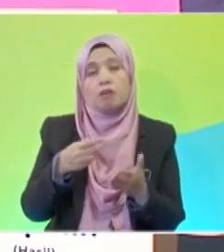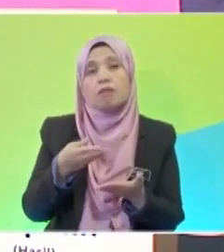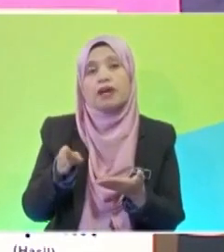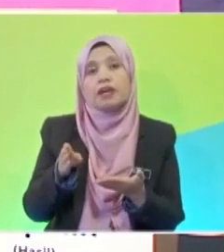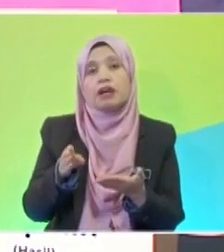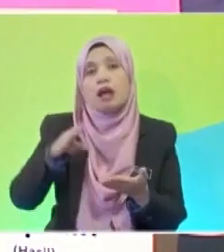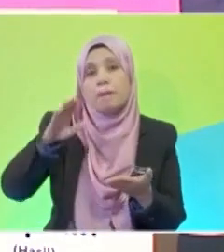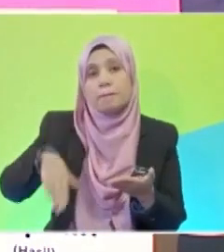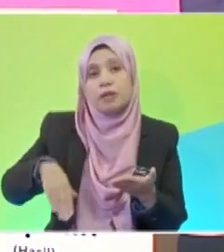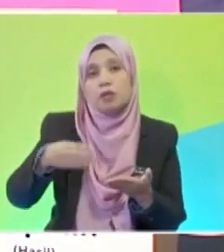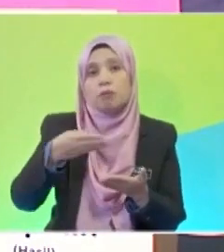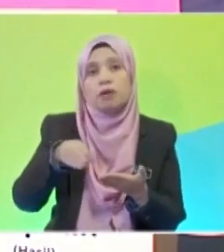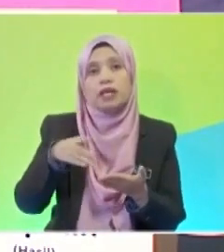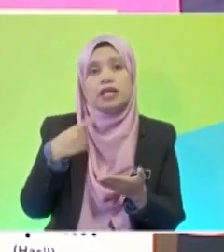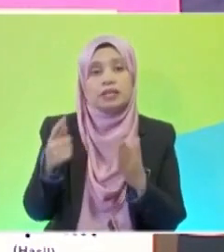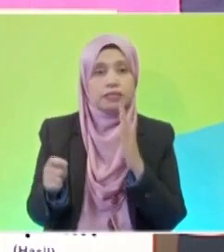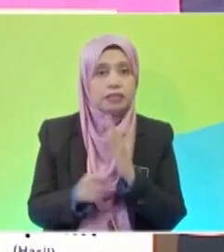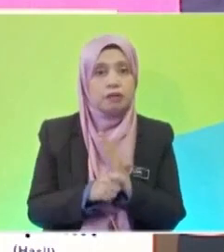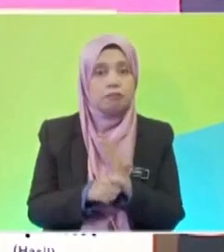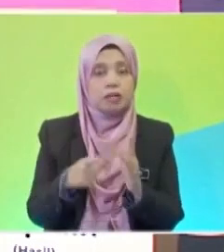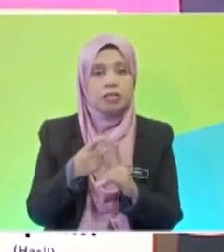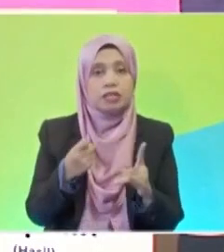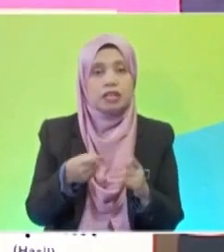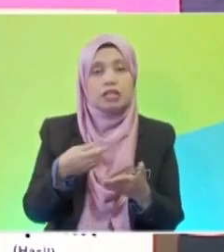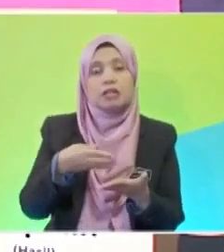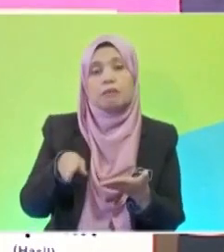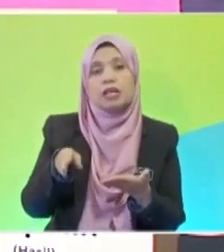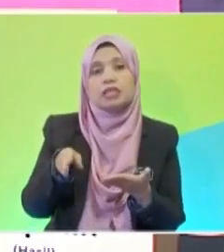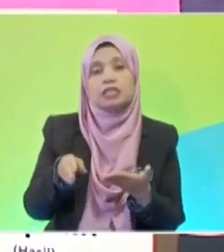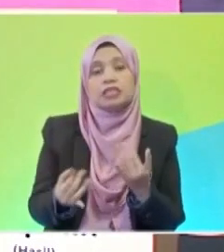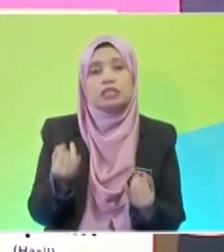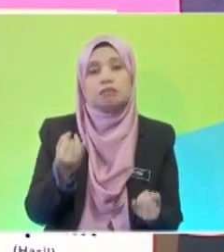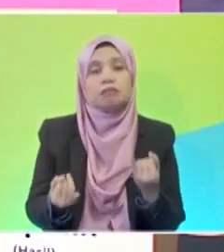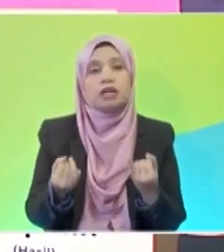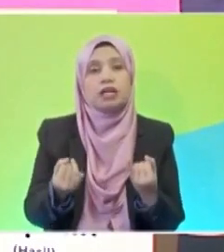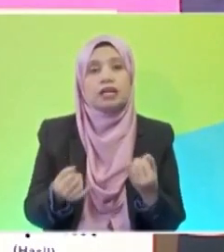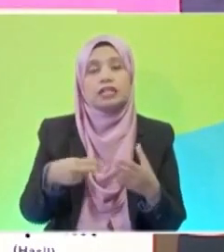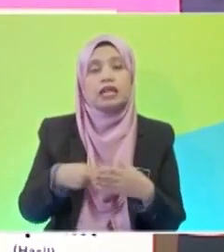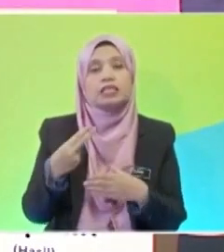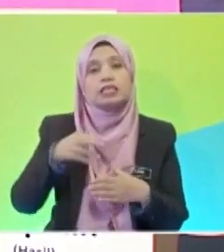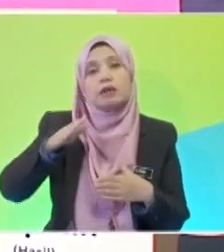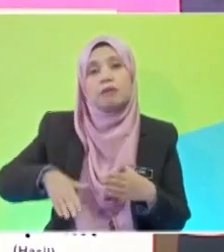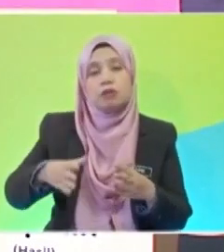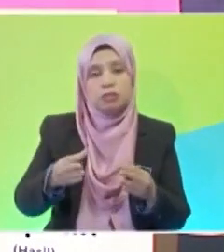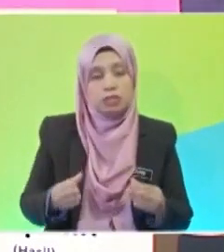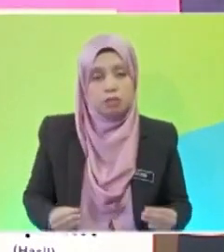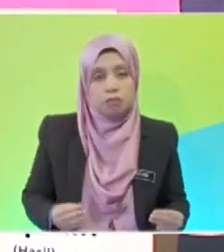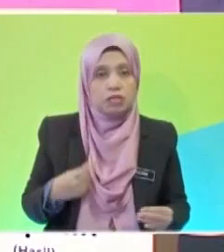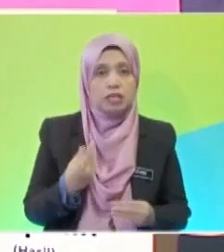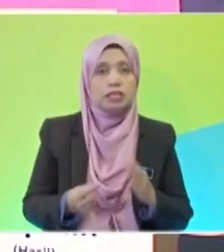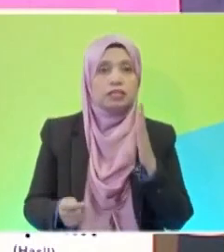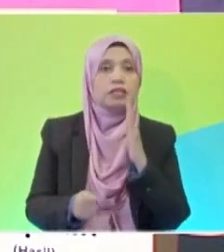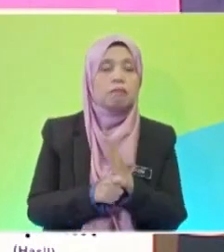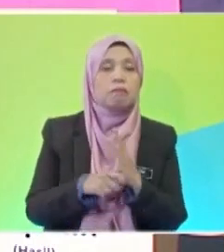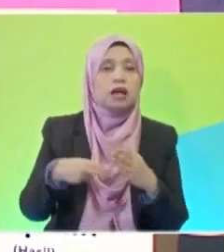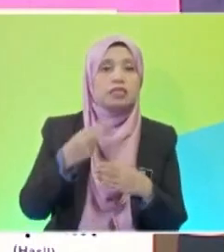belanja belum bayar kita akan tambah daripada belanja dalam imbangan duga ini. Hasil belum terima, kita akan tambah daripada hasil yang